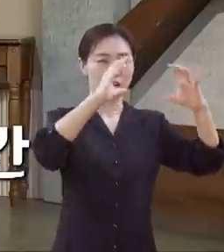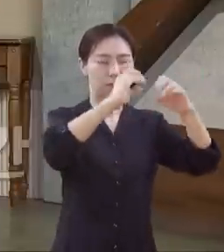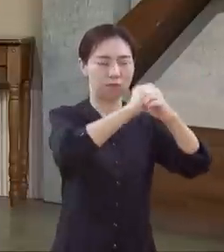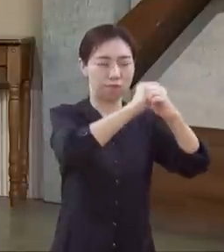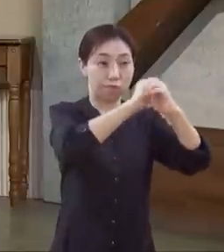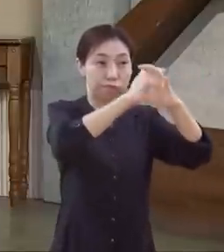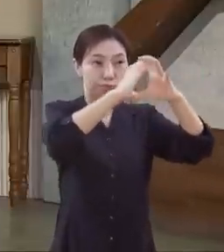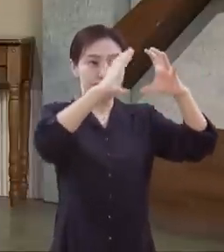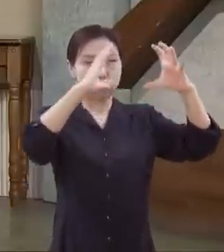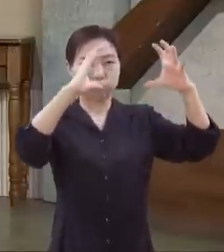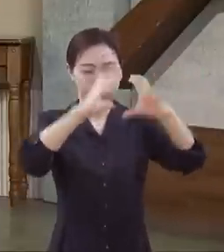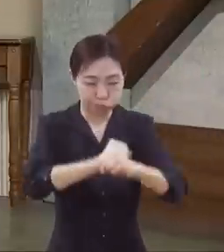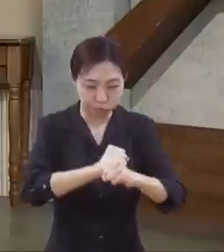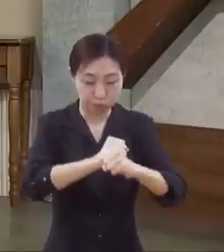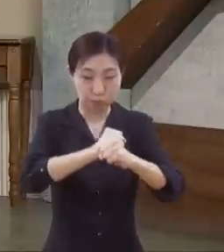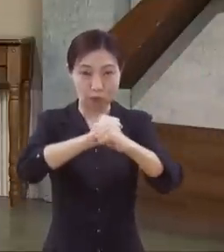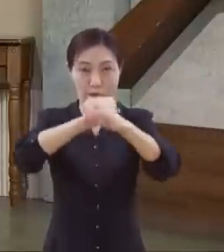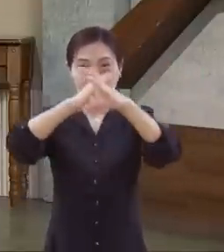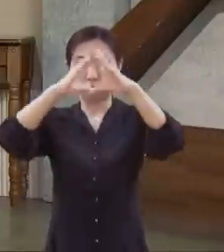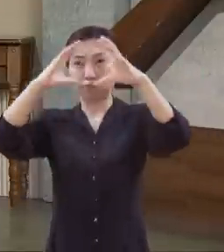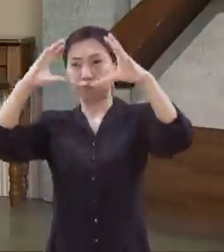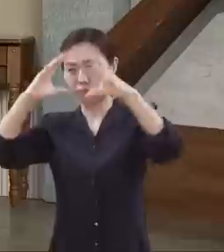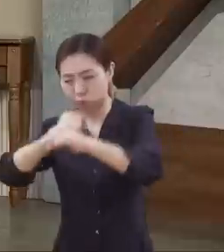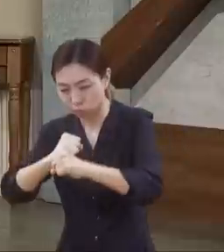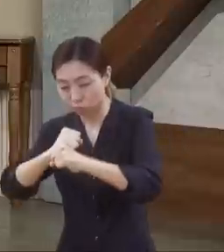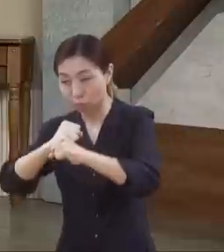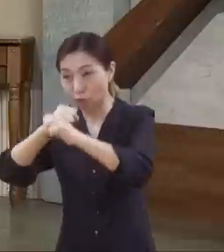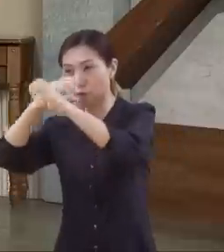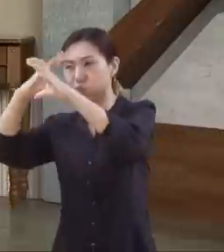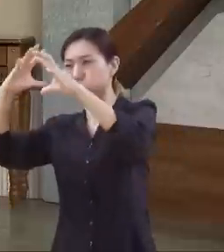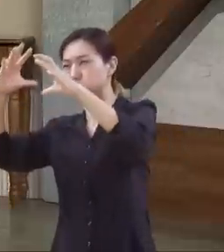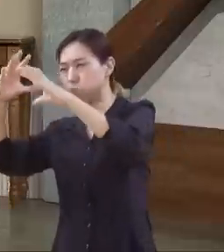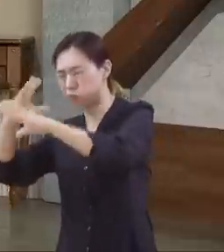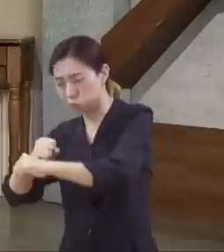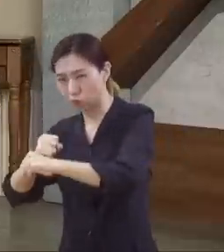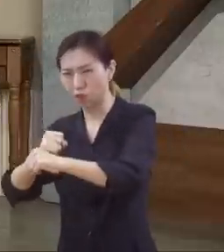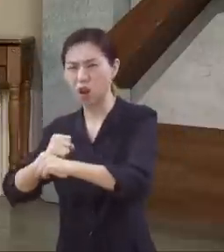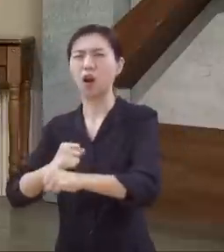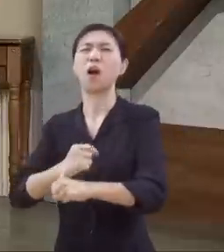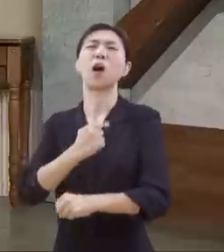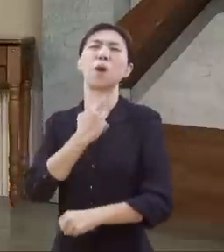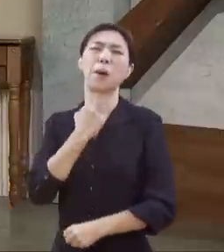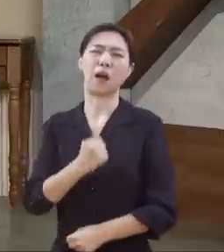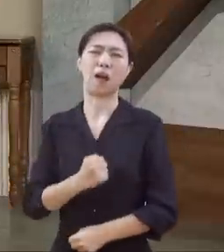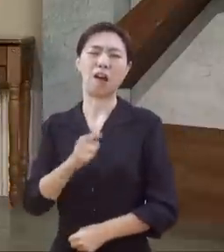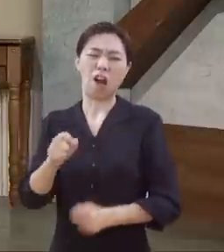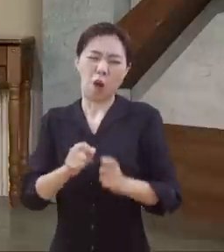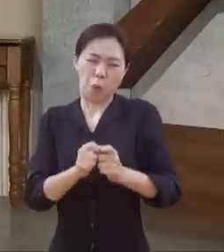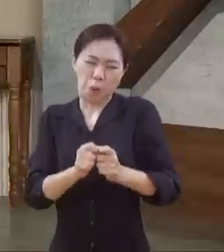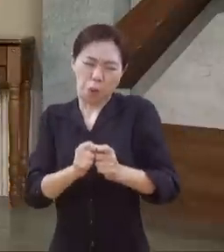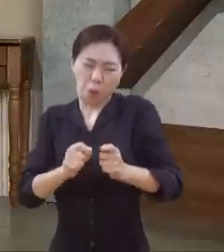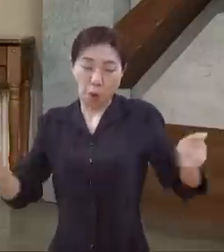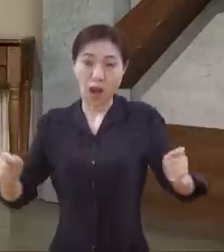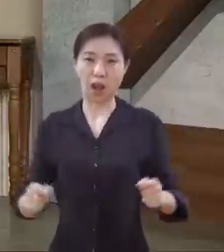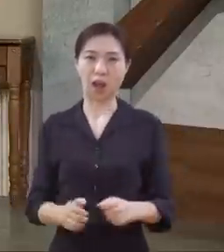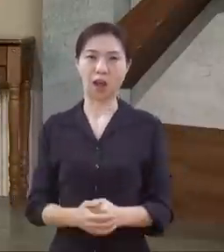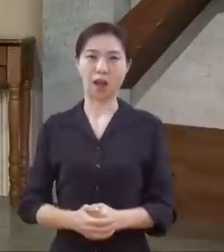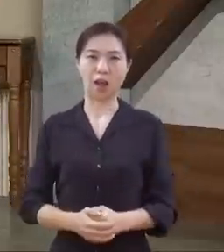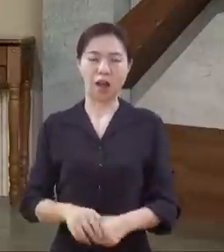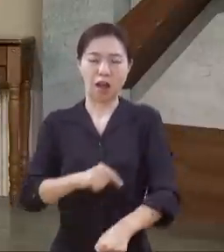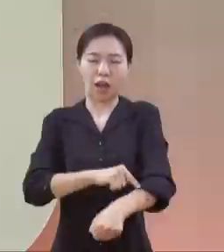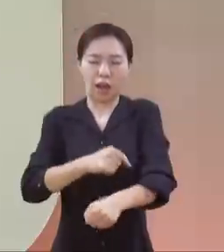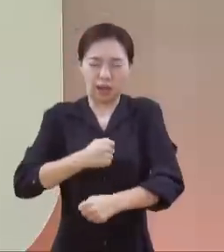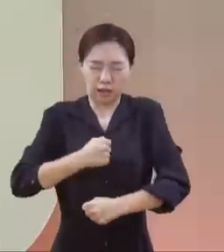기나긴 시간 그 기나긴 시간 동안 계율과 선정과 지혜를 닦으셨고